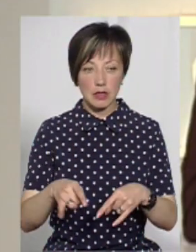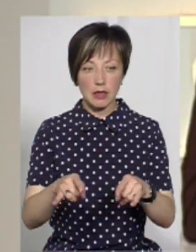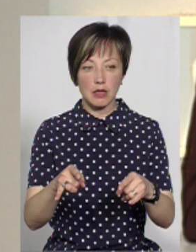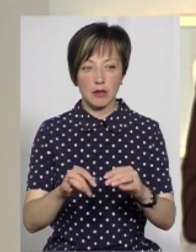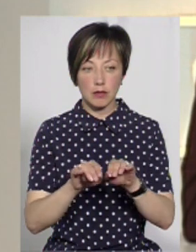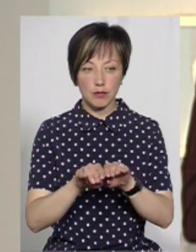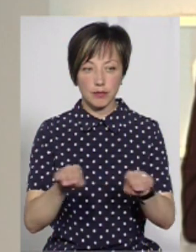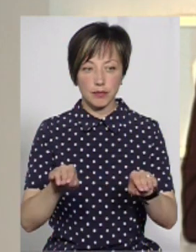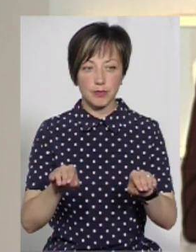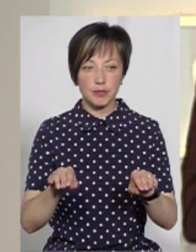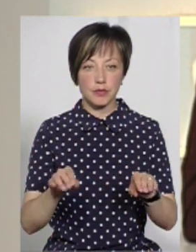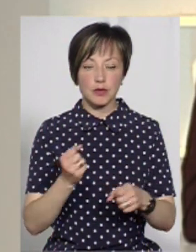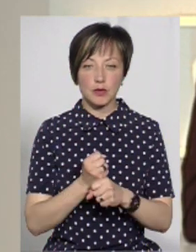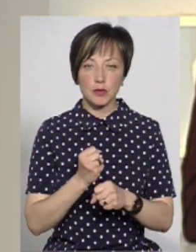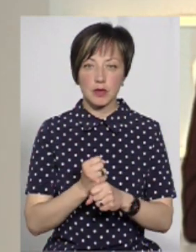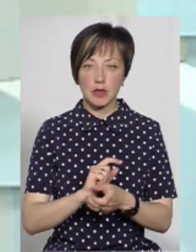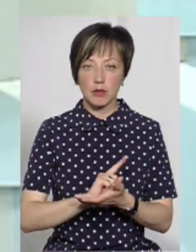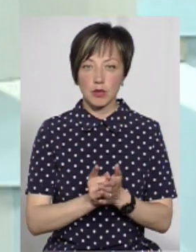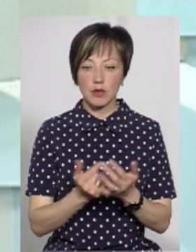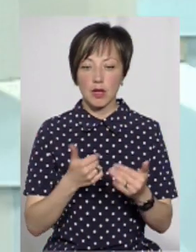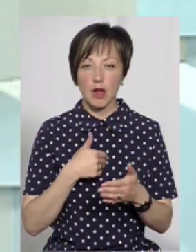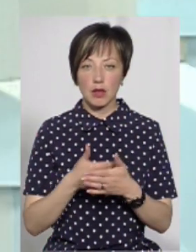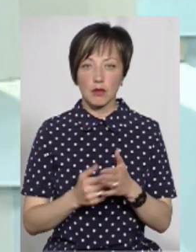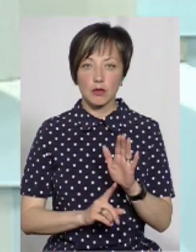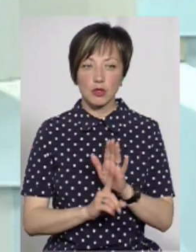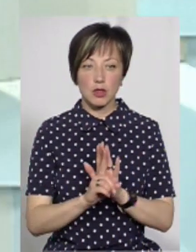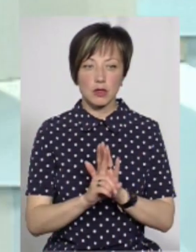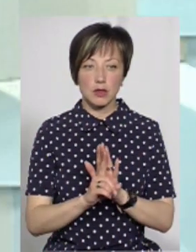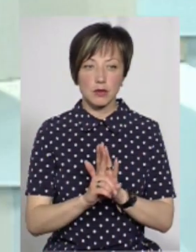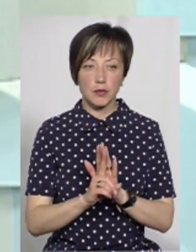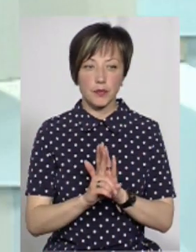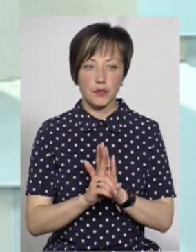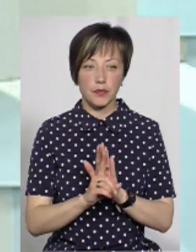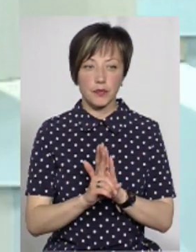позакривали те, що треба було дуже позакривати терміново. І зараз вони активно взялися над